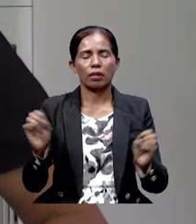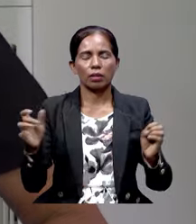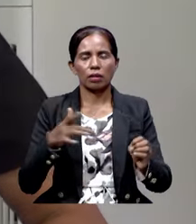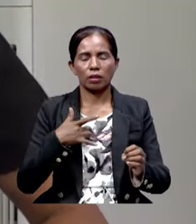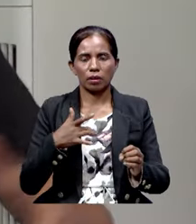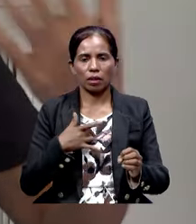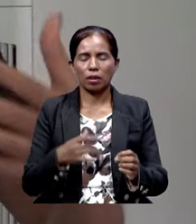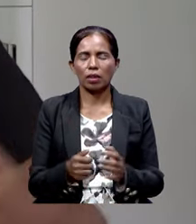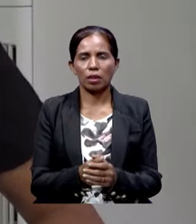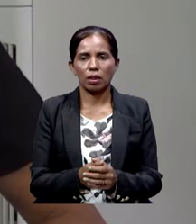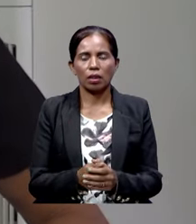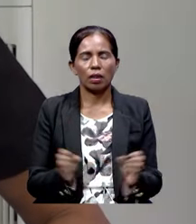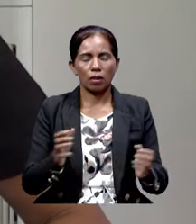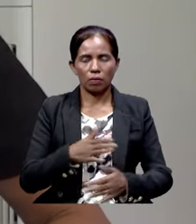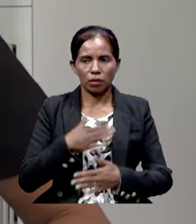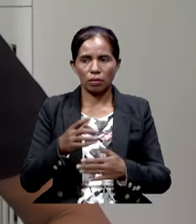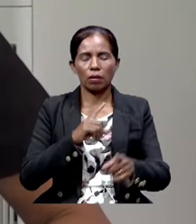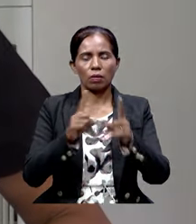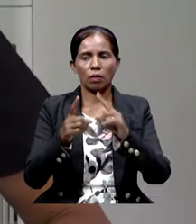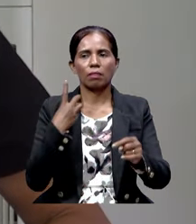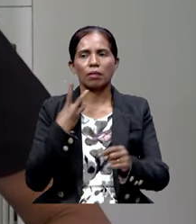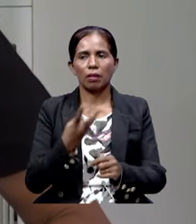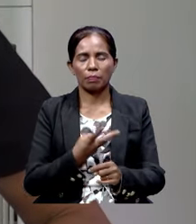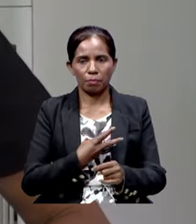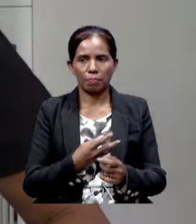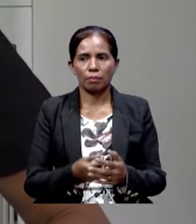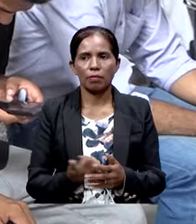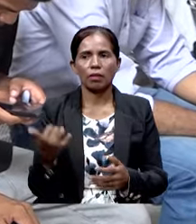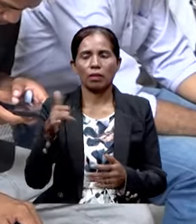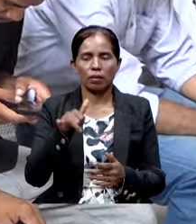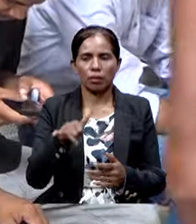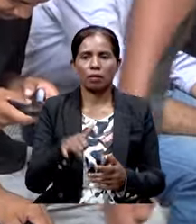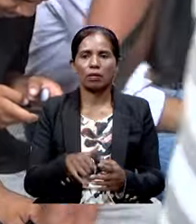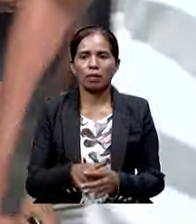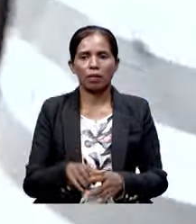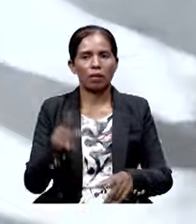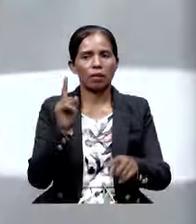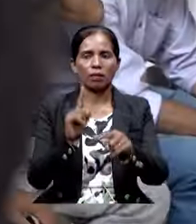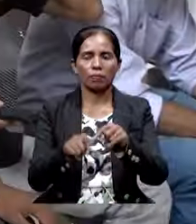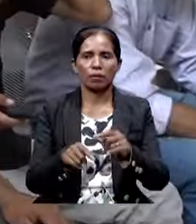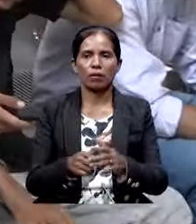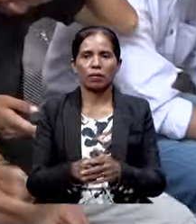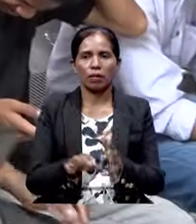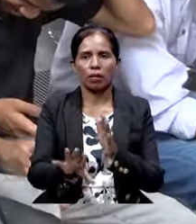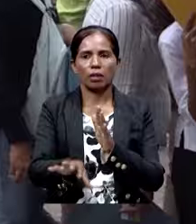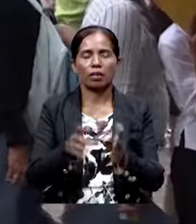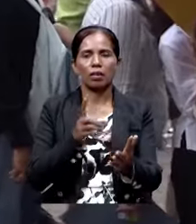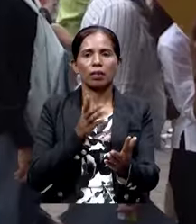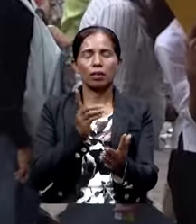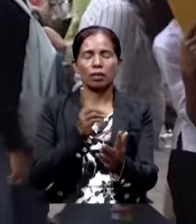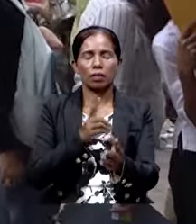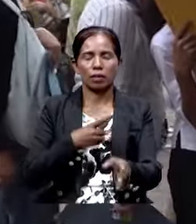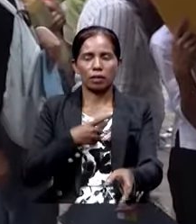sir lamenta tebes no ami poco lia mai ami kata sira labele hetang direito atu